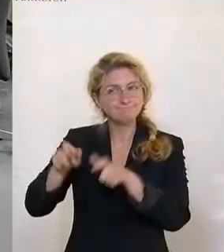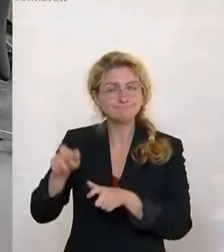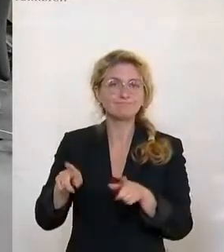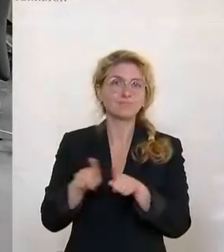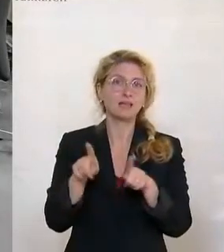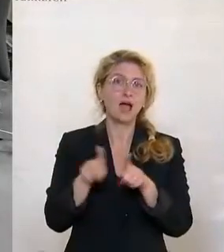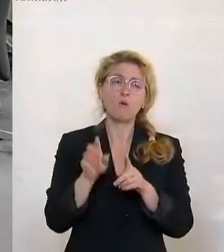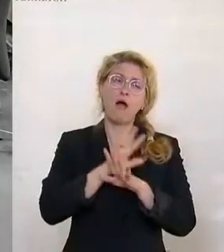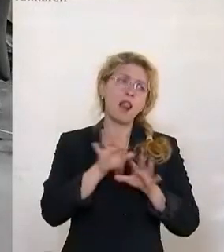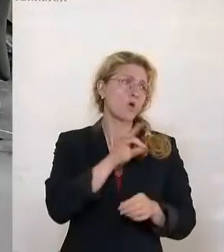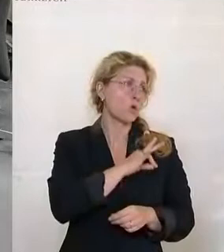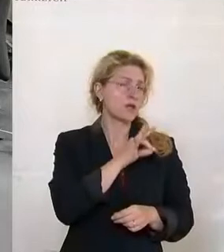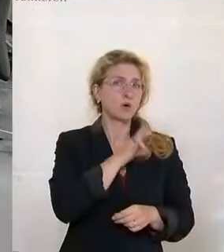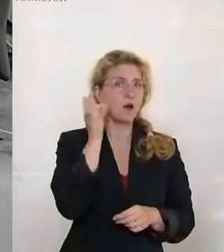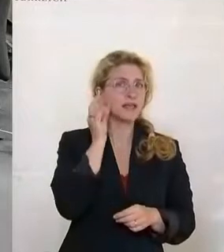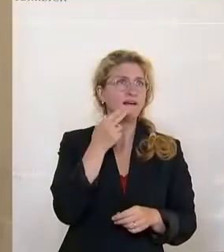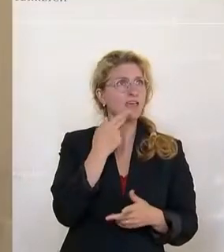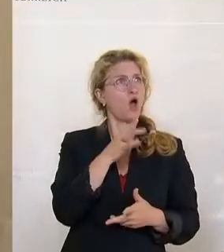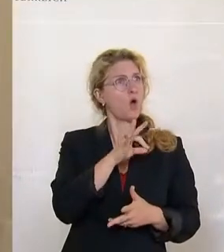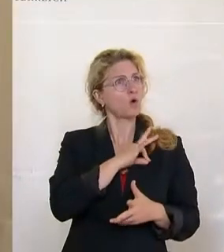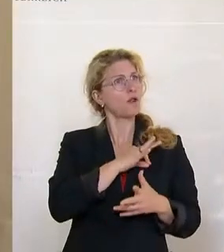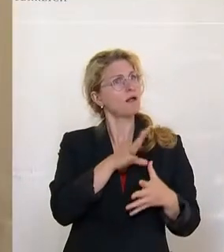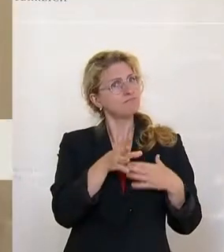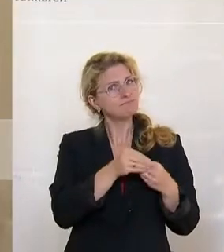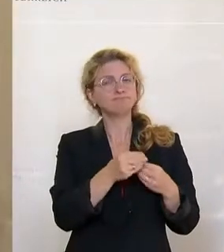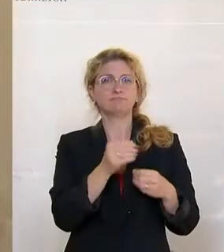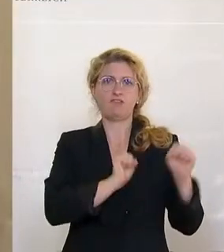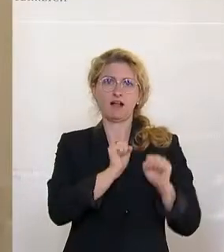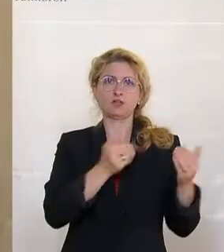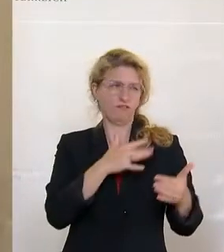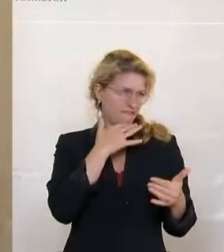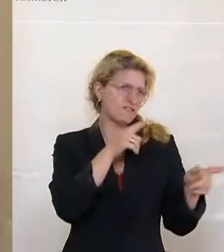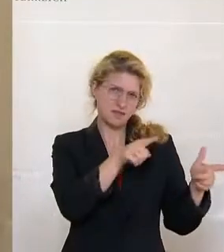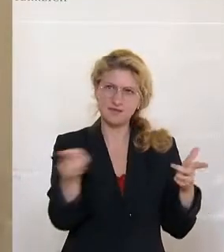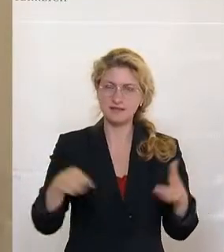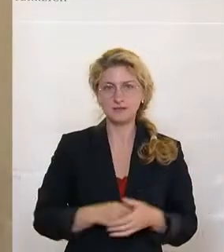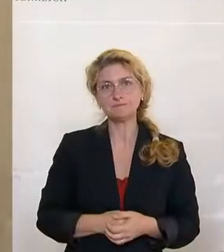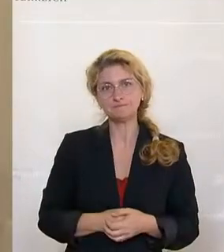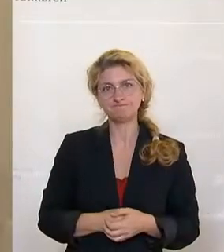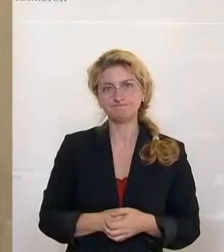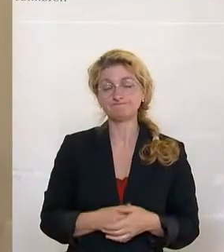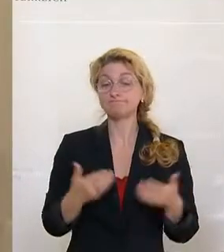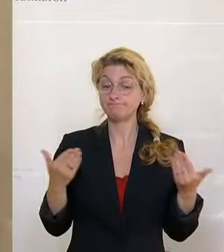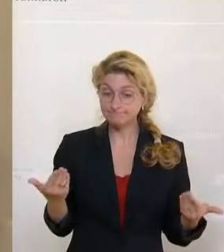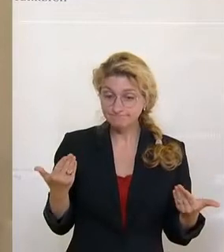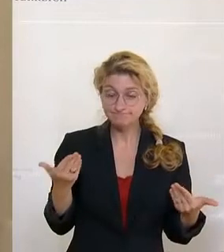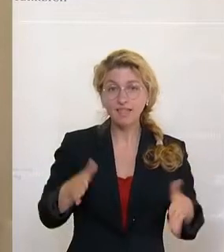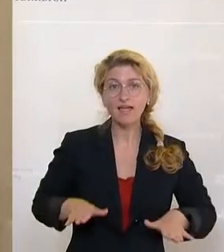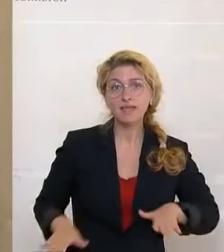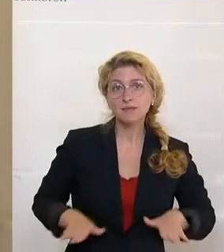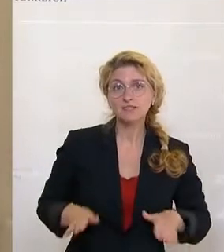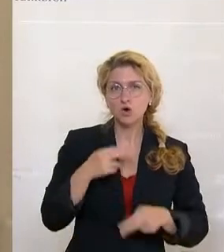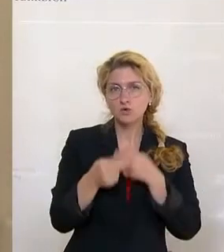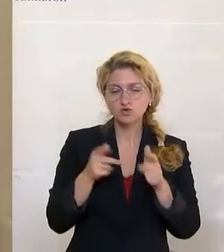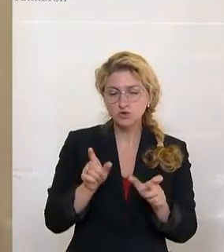Stefanie Crisper. Kollegial verhalten, das sind sehr viele. Der Ibiza-Untersuchungsausschuss. Wir haben gewusst, egal welchen Titel wir